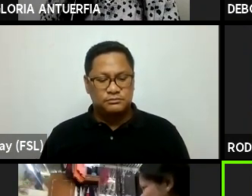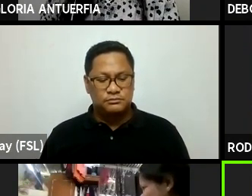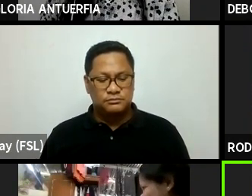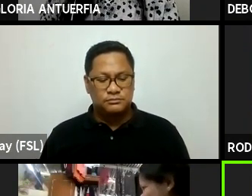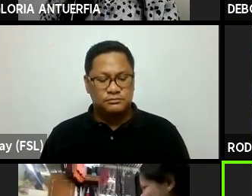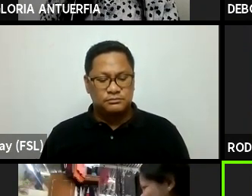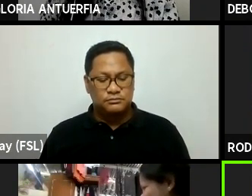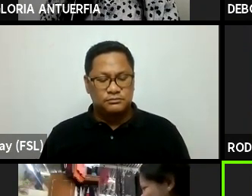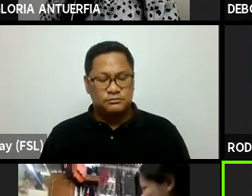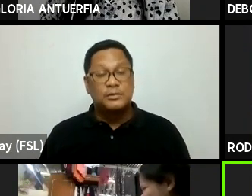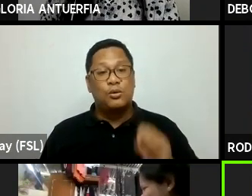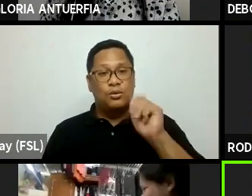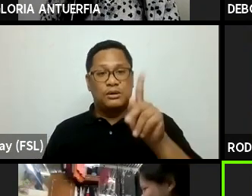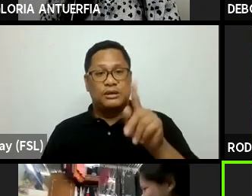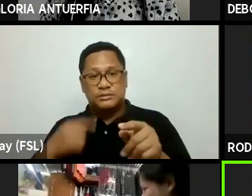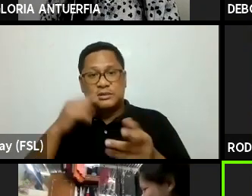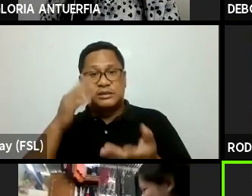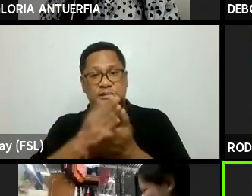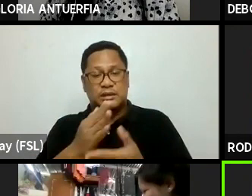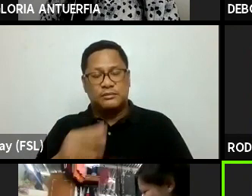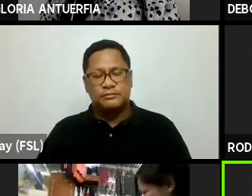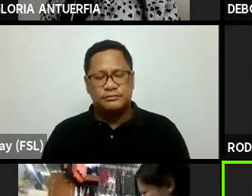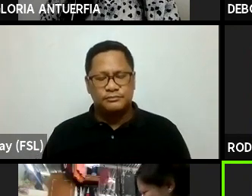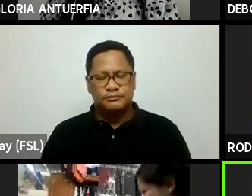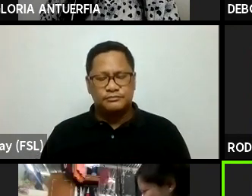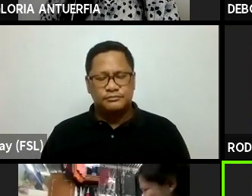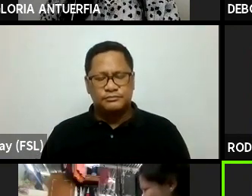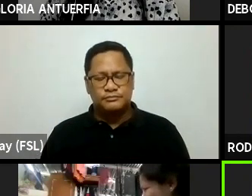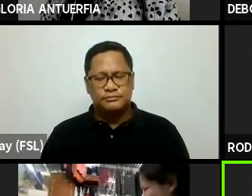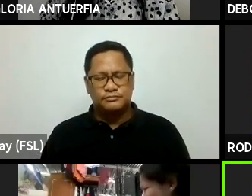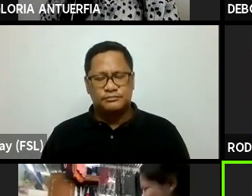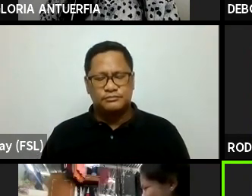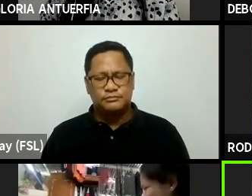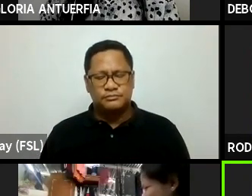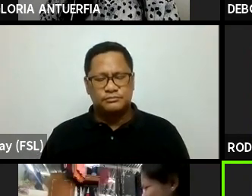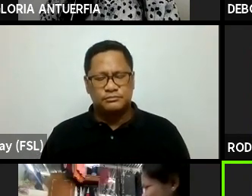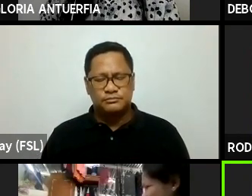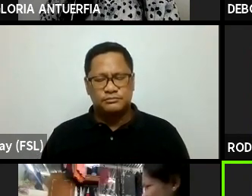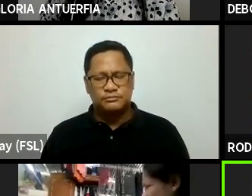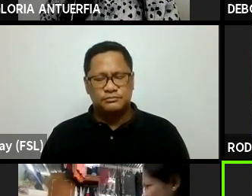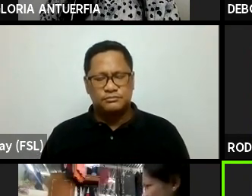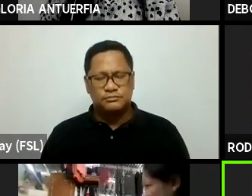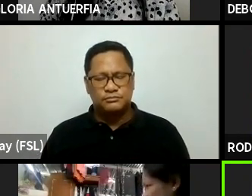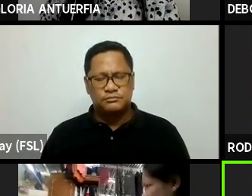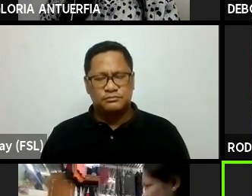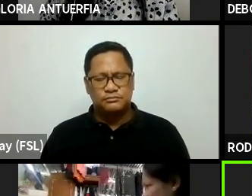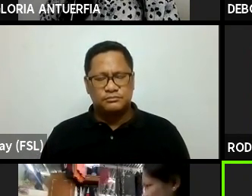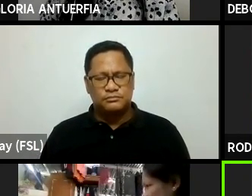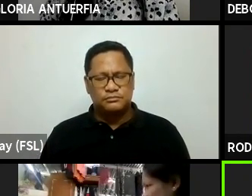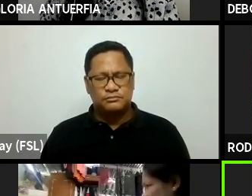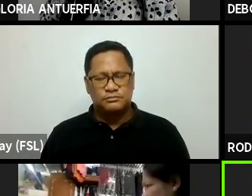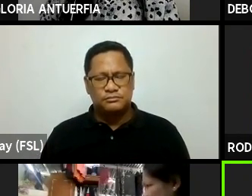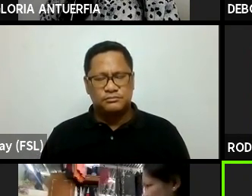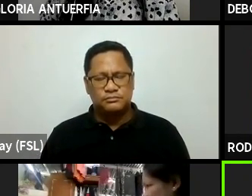Okay, natigil siya. Yung po, franchise. Natigil po siya. Pero may franchise pa kayo.